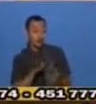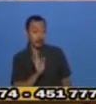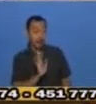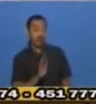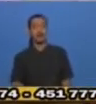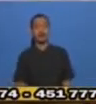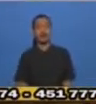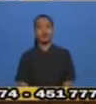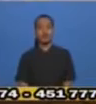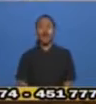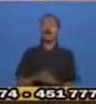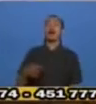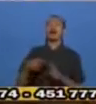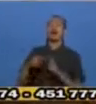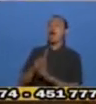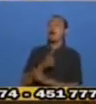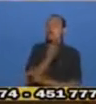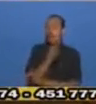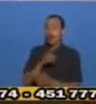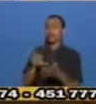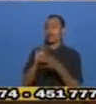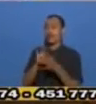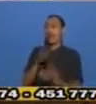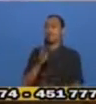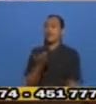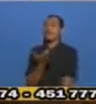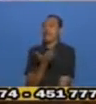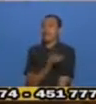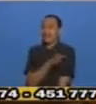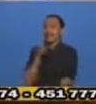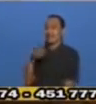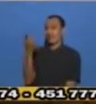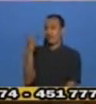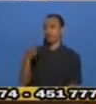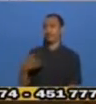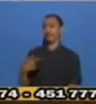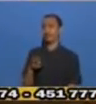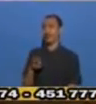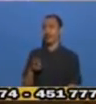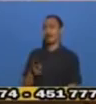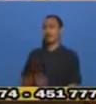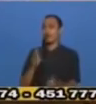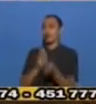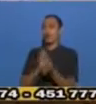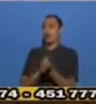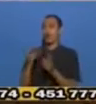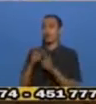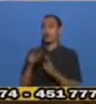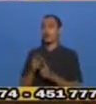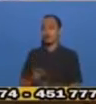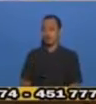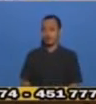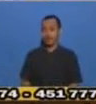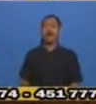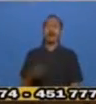dokter Pembayun. Iya, iya. Dan rekan-rekan ya. Vaksin yang punya dokter Pembayun. Makanya kami kerjasama dengan berbagai pihak. Oke. Dengan dinas